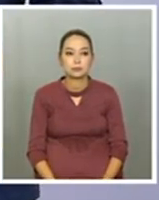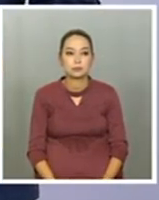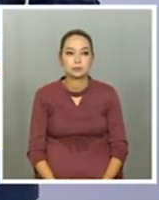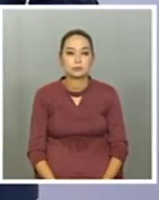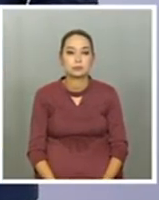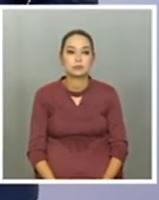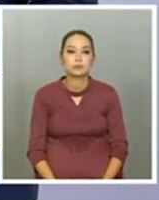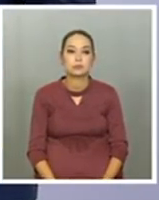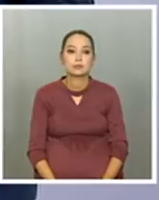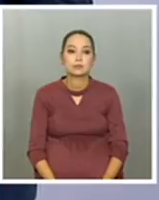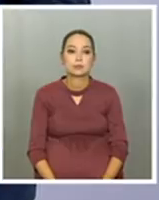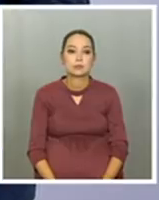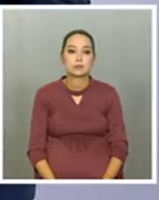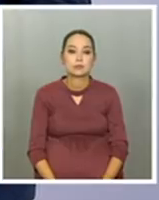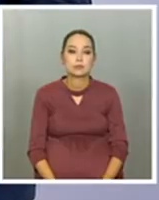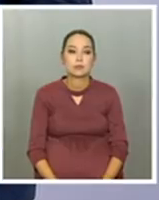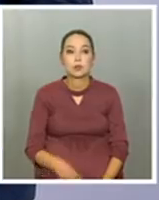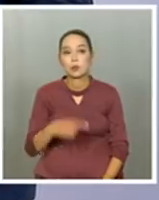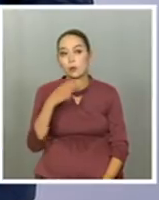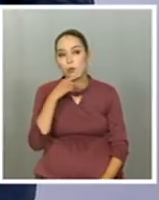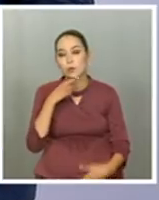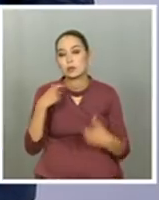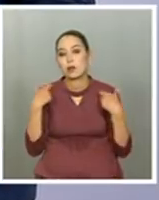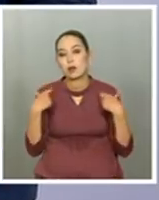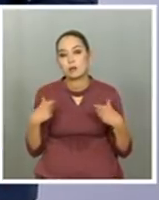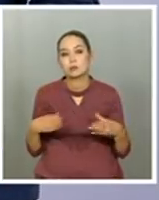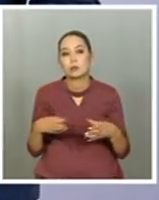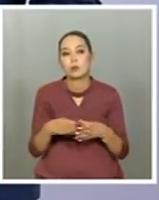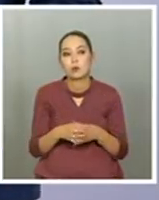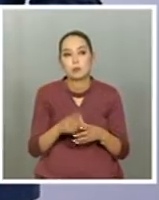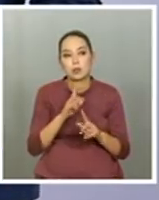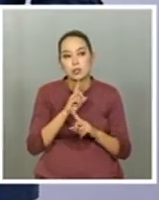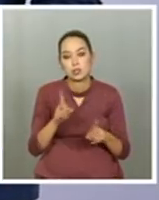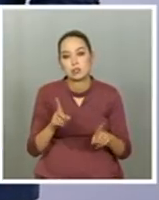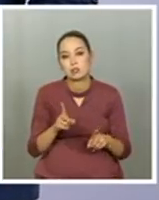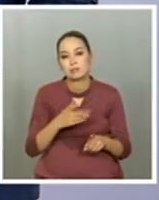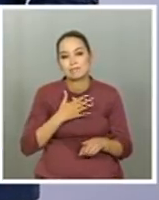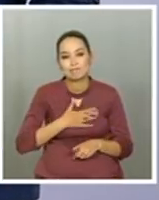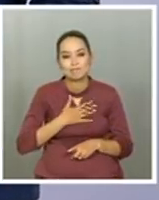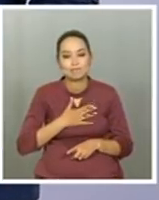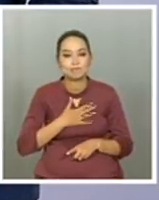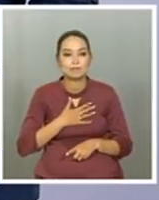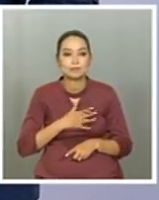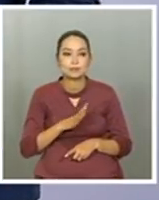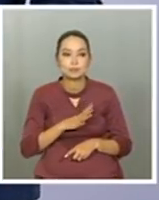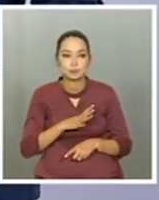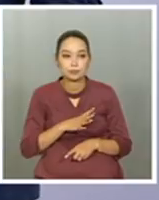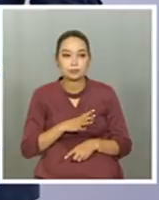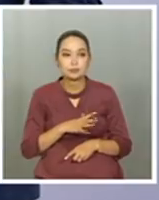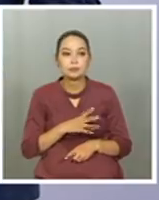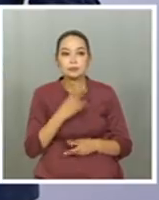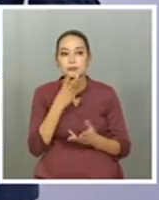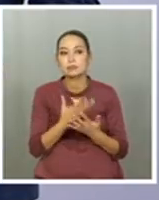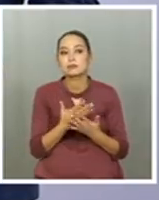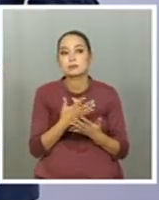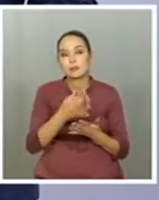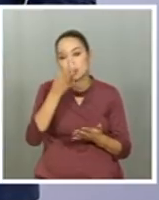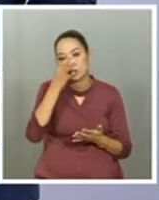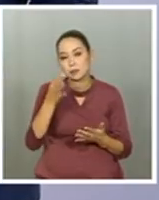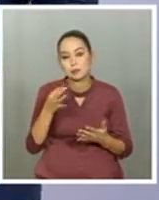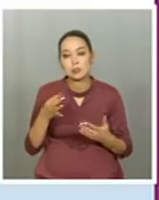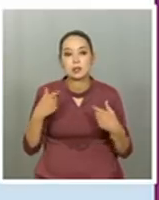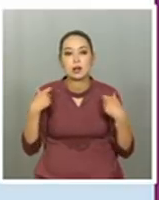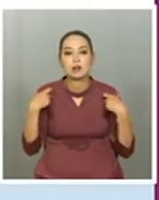Келесі үшінші сұрақ. Орыс офицерлік корпусы ерекше нашар болды деп атап көрсеткен неміс офицері кім?